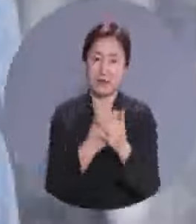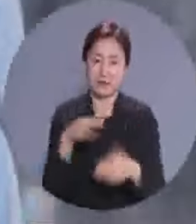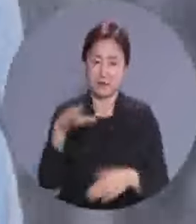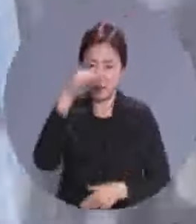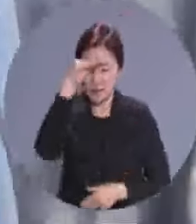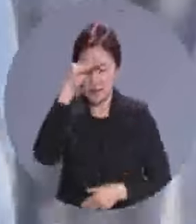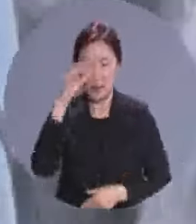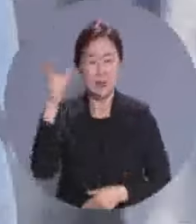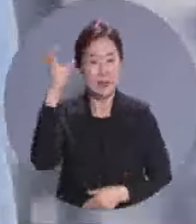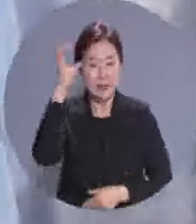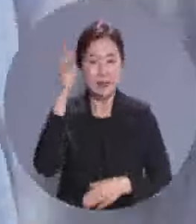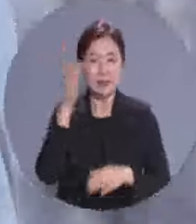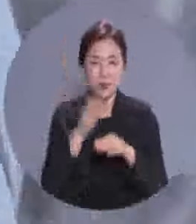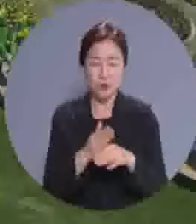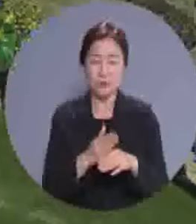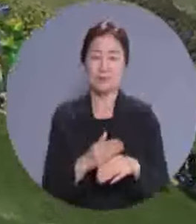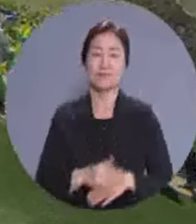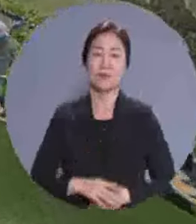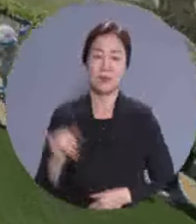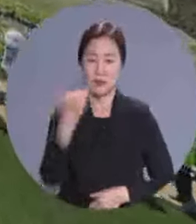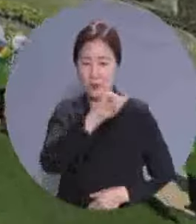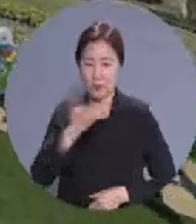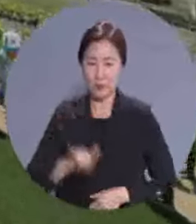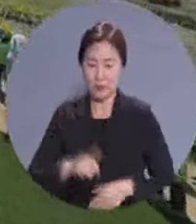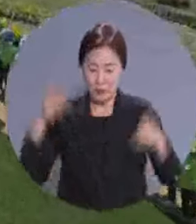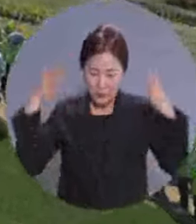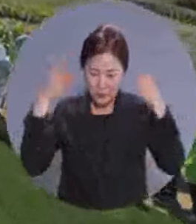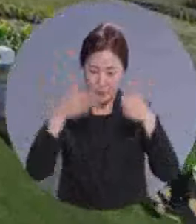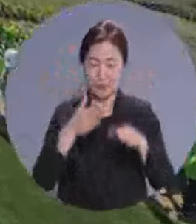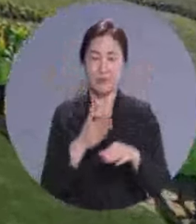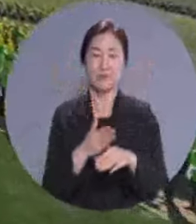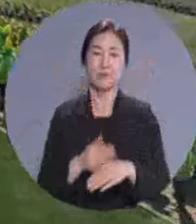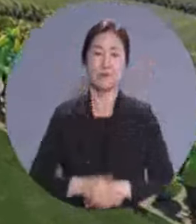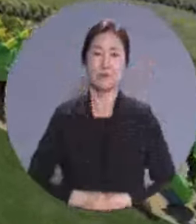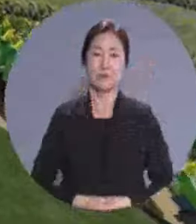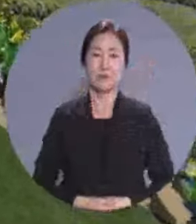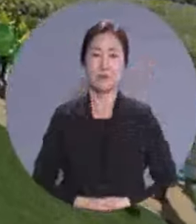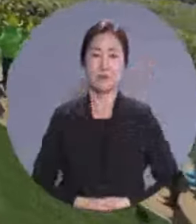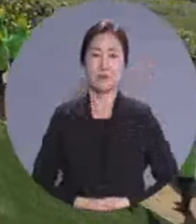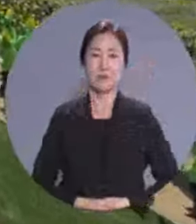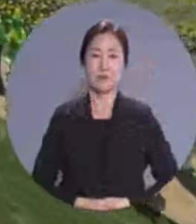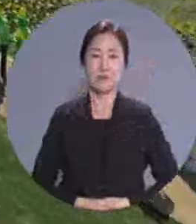있을지 이제 지역을 넘어 전국이 주목하고 있습니다. MBC 뉴스 김주입니다.